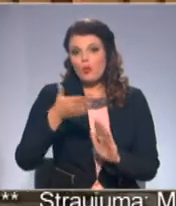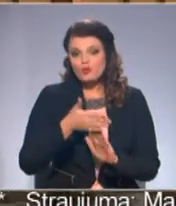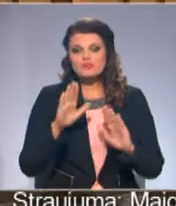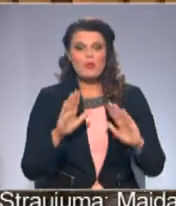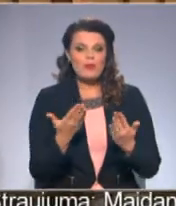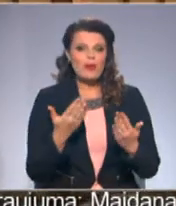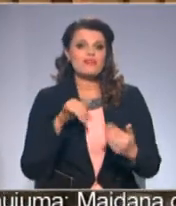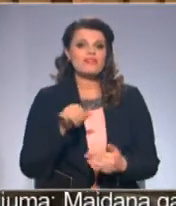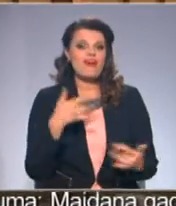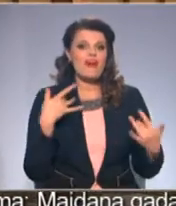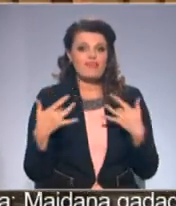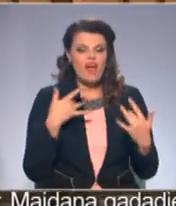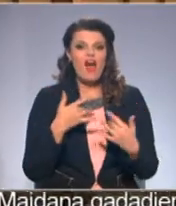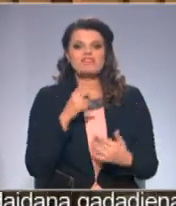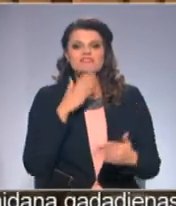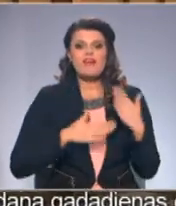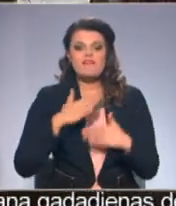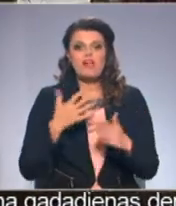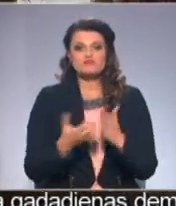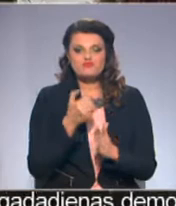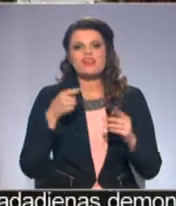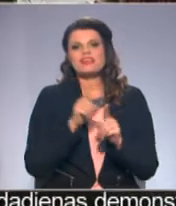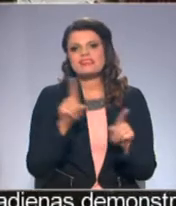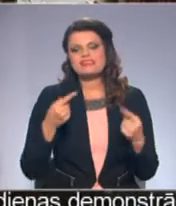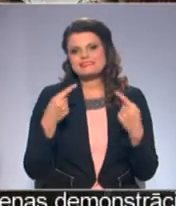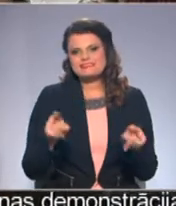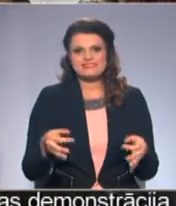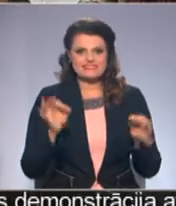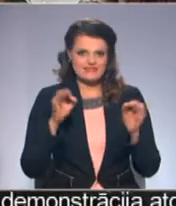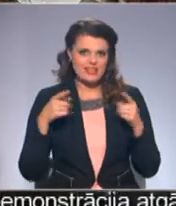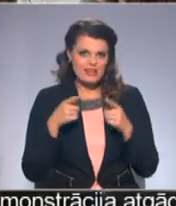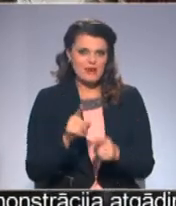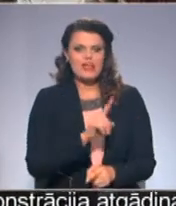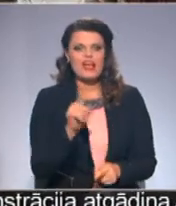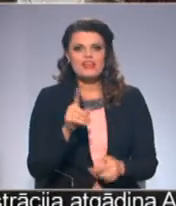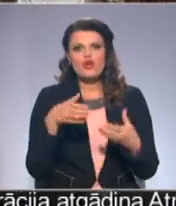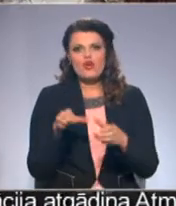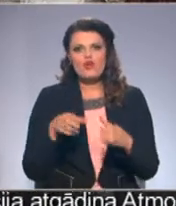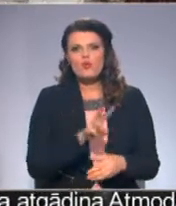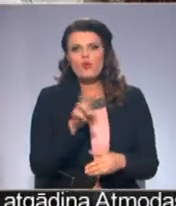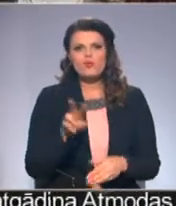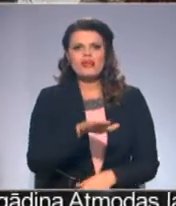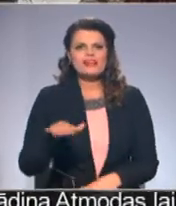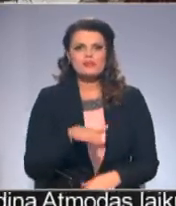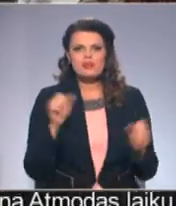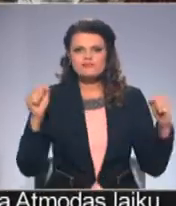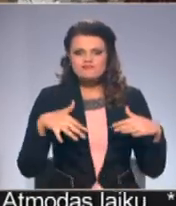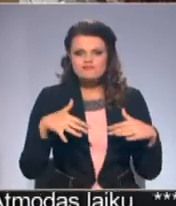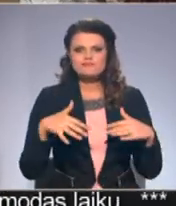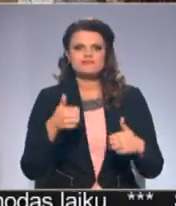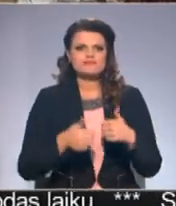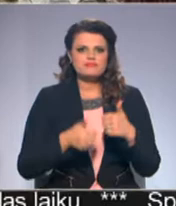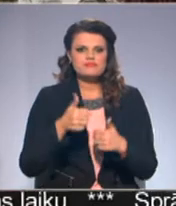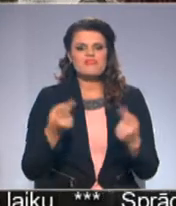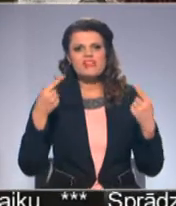iekļūt labāko lokā, tam ir citi būtiski mērķi. Ir kolektīva, kur spēlē visas ģimenes, viņiem ir patīkami kopā pulcēties. Ja? Viņi šo